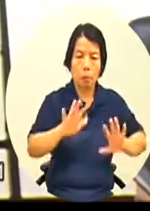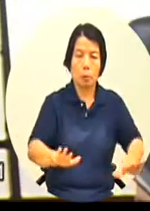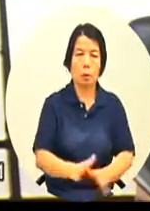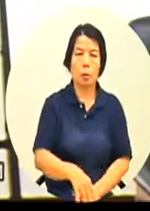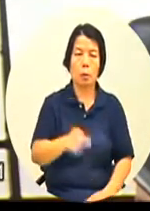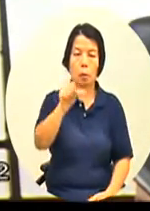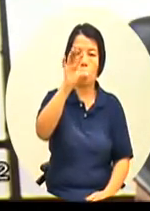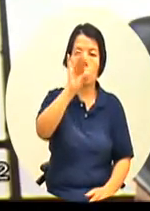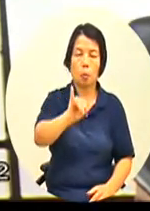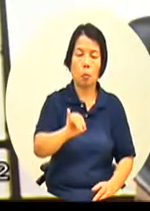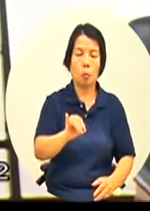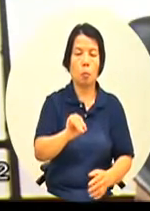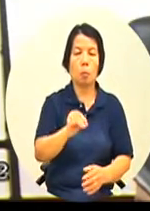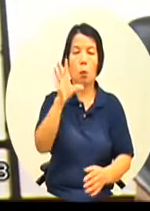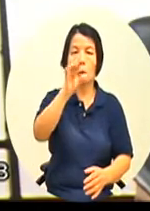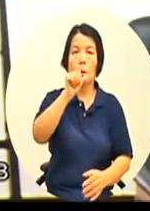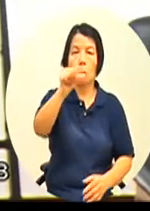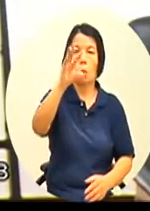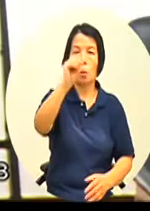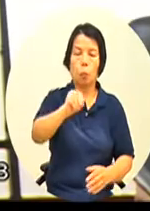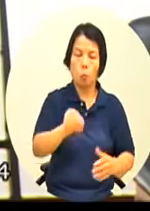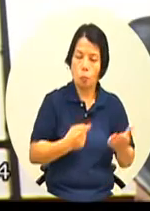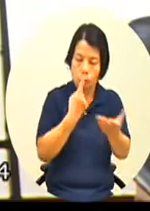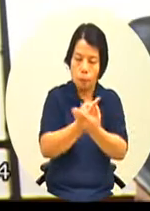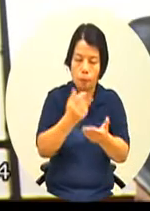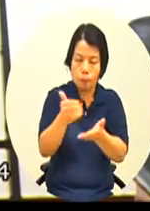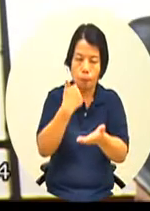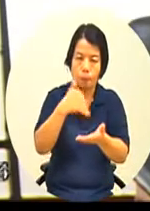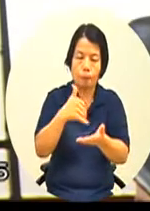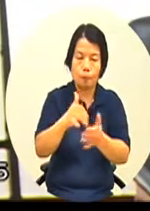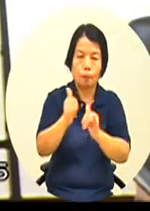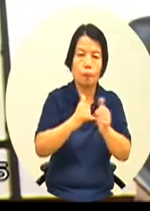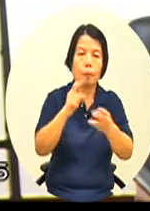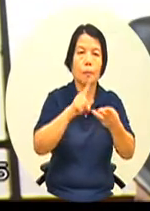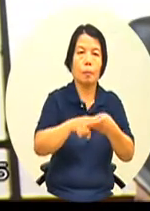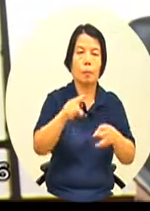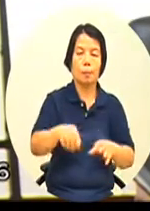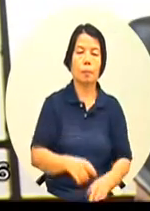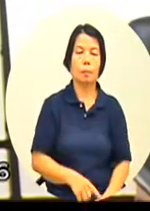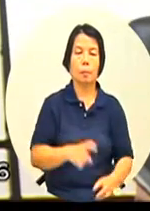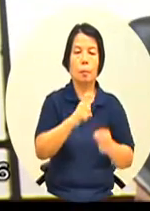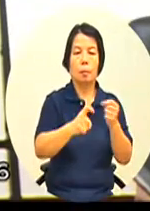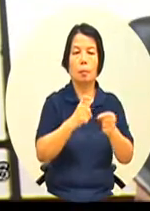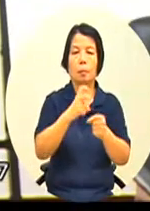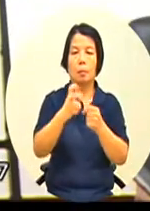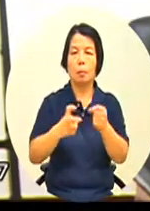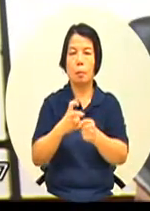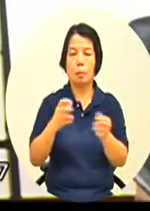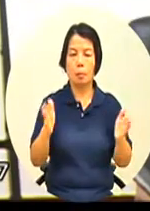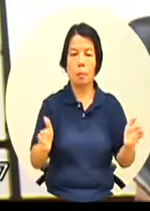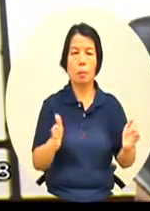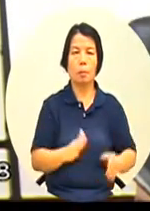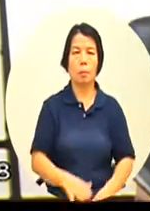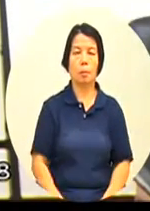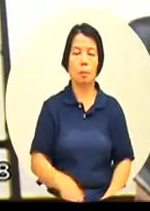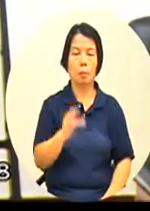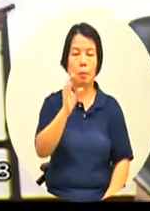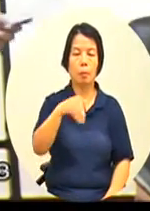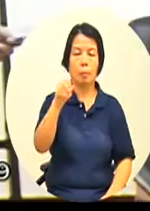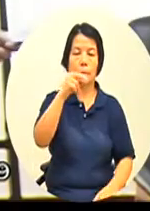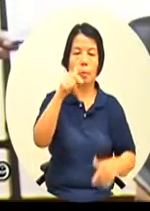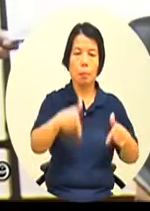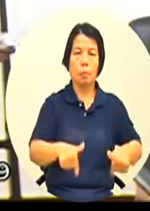这所谓的参与式民主。那在这十几二十年，很多的巴西它总